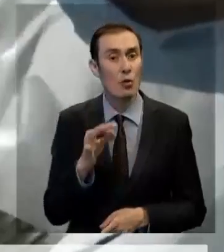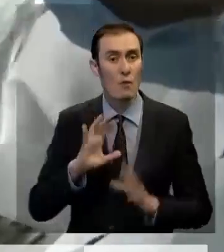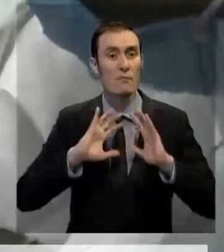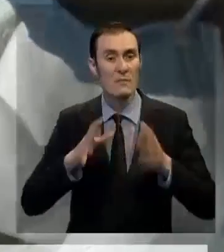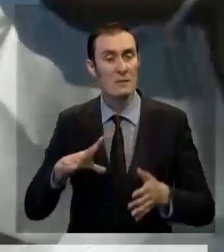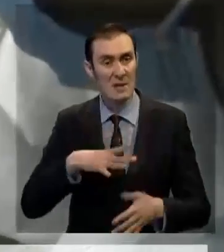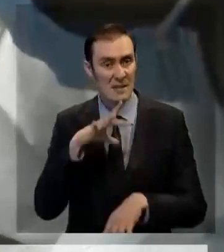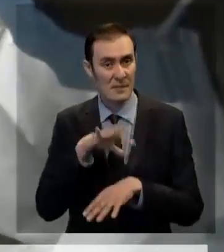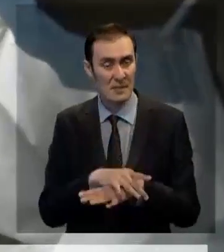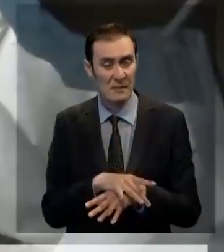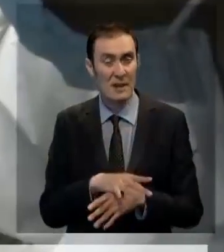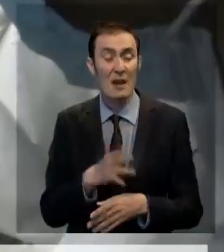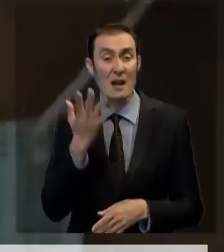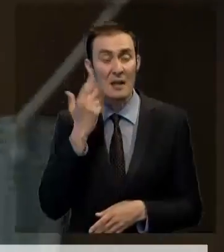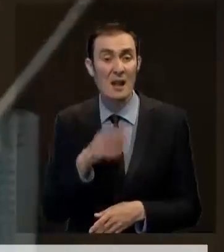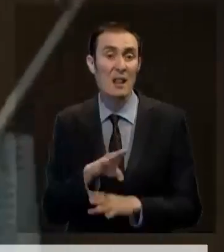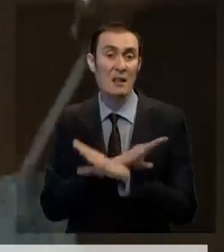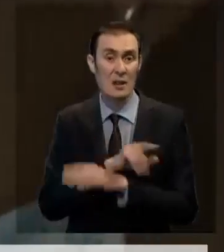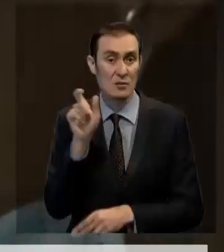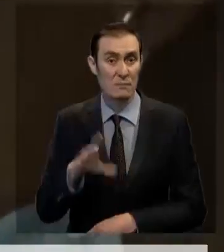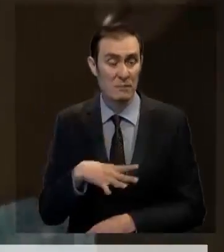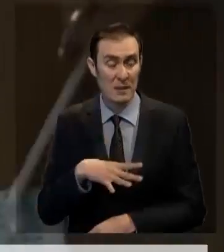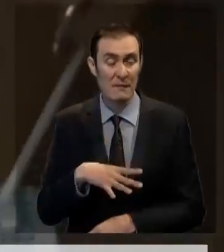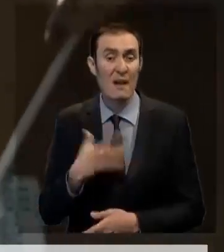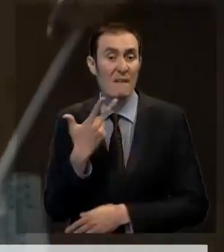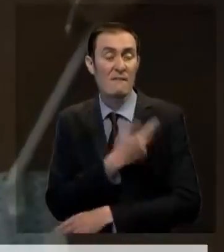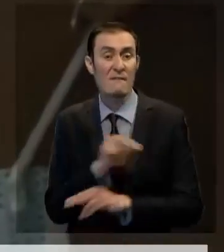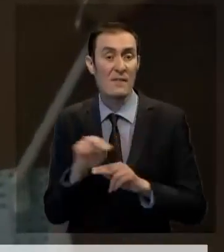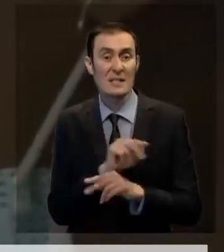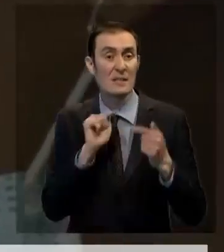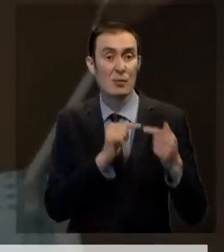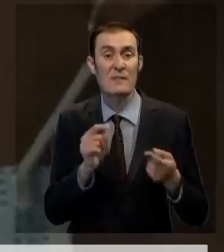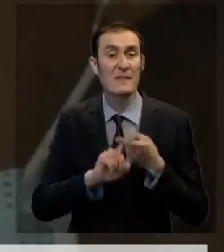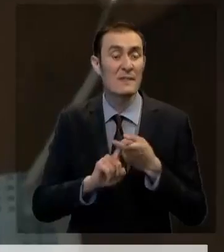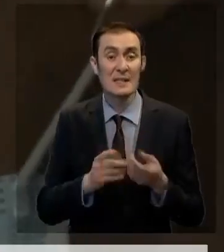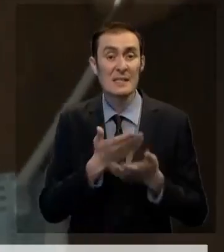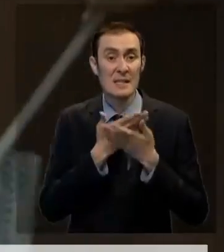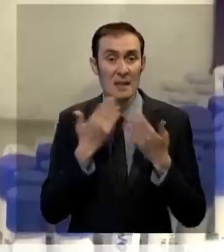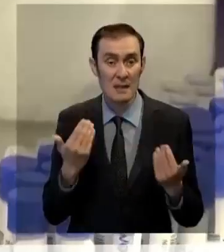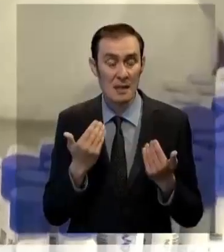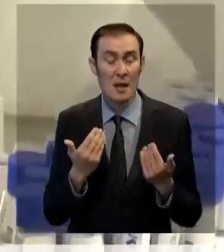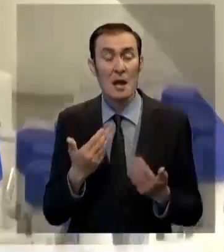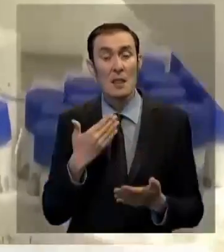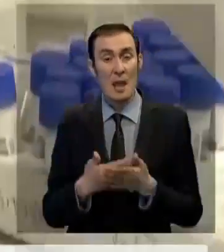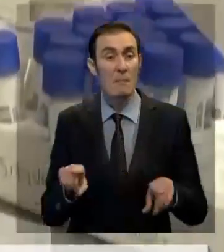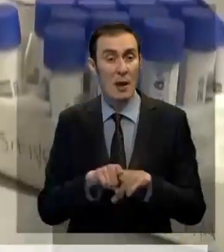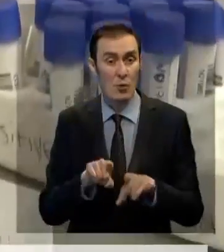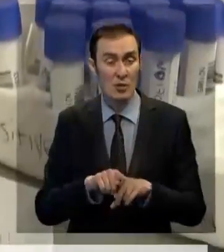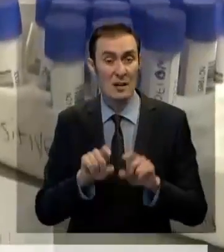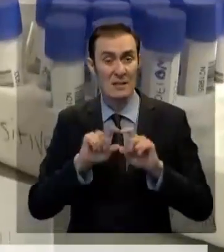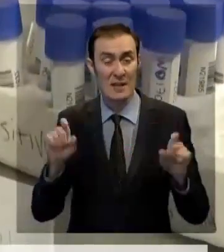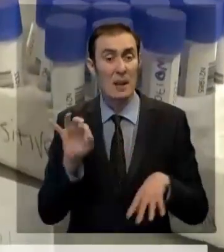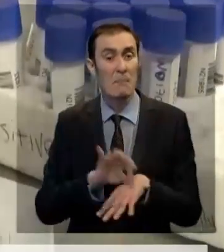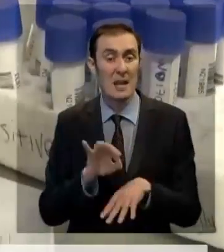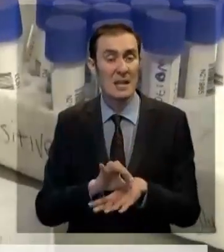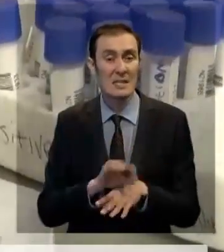уже были зафиксированы случаи с летальным исходом. Вакцины против инфекции пока нет. К слову, несмотря на похожее название,